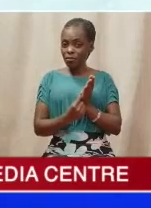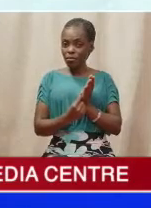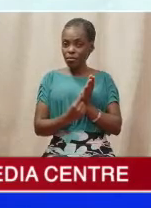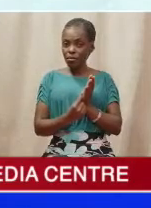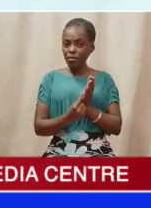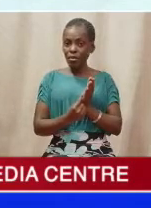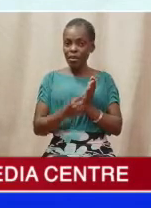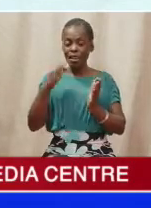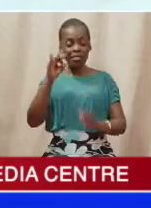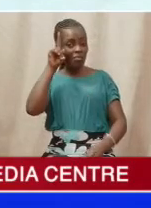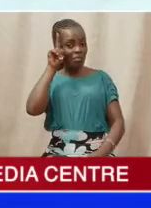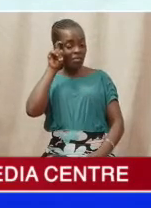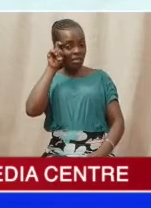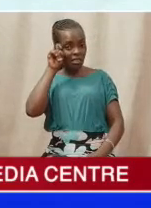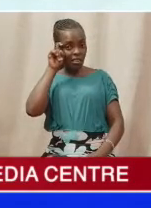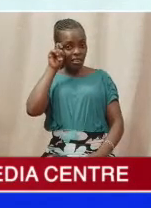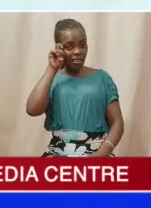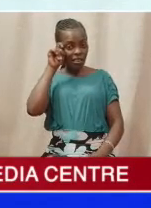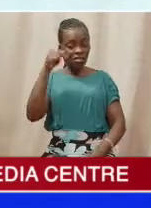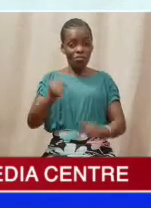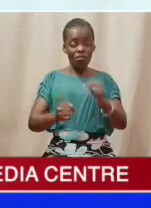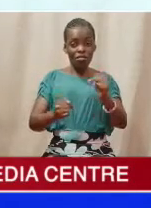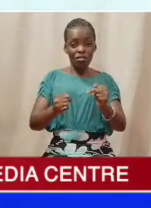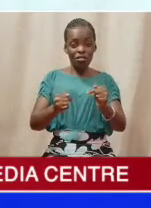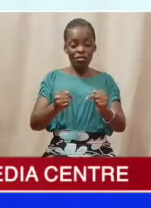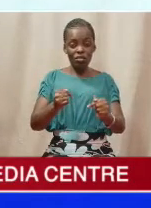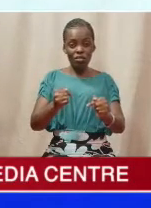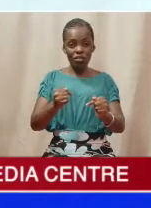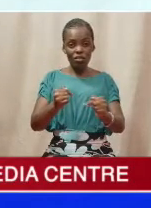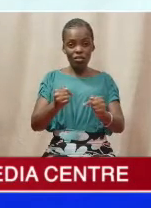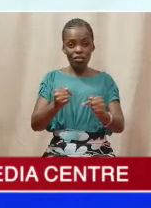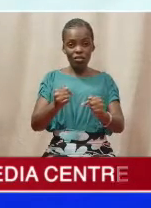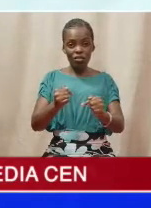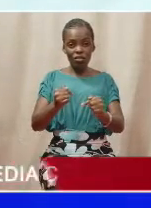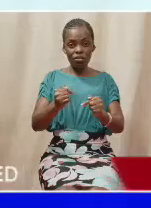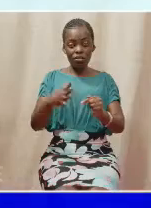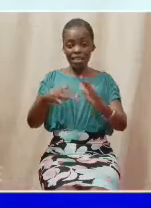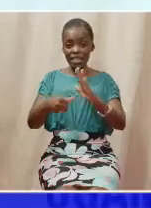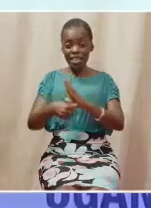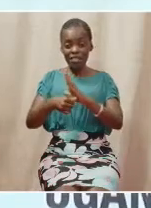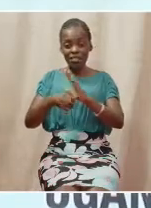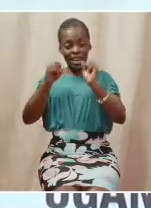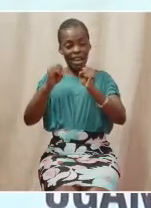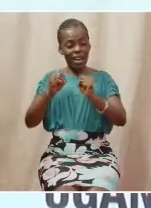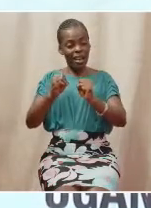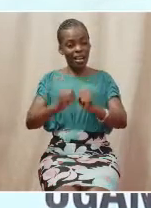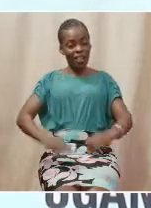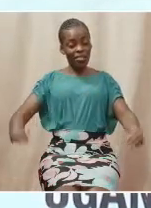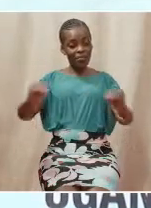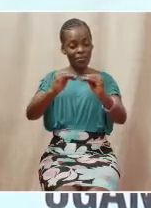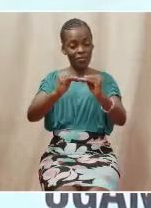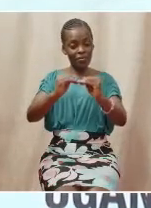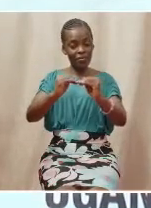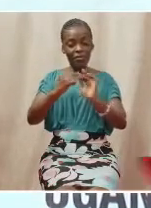So ffe tulowooza nti ebibiina eby'obufuzi bisobola kutuula wamu osanga